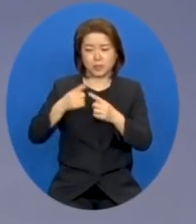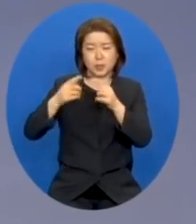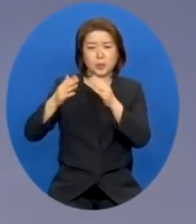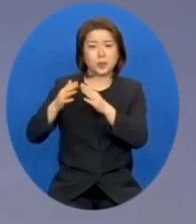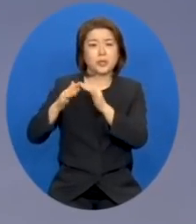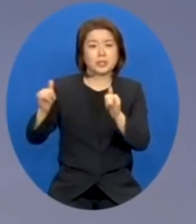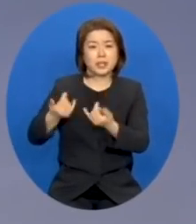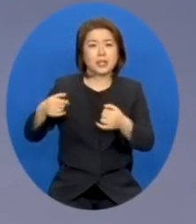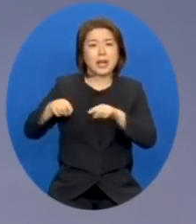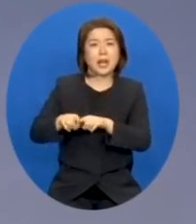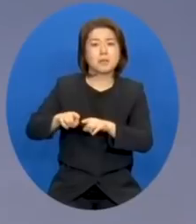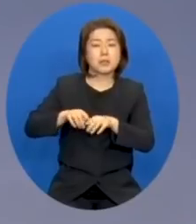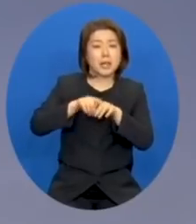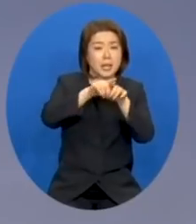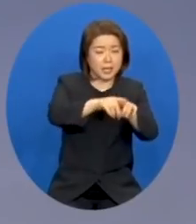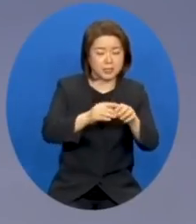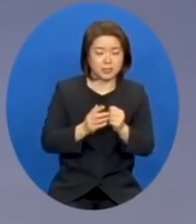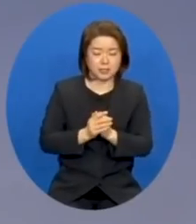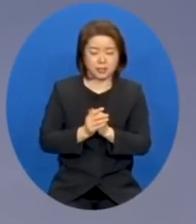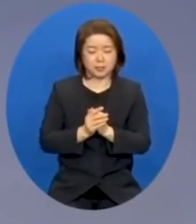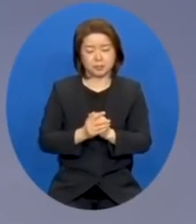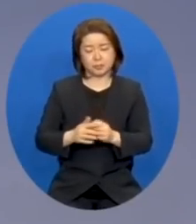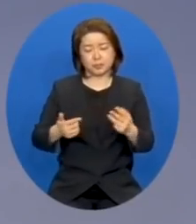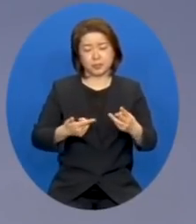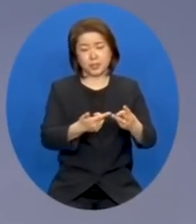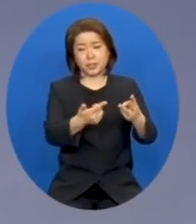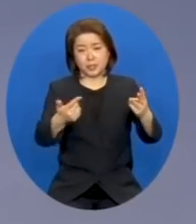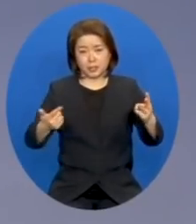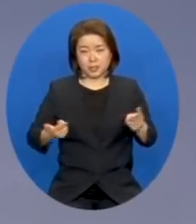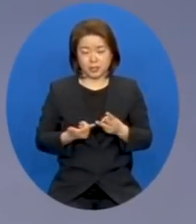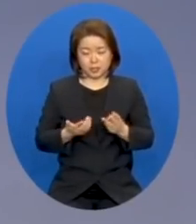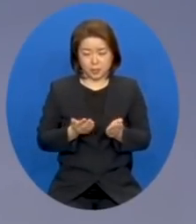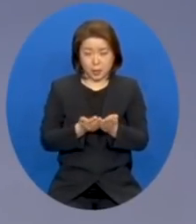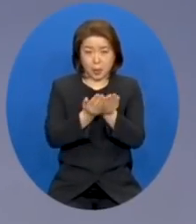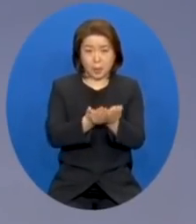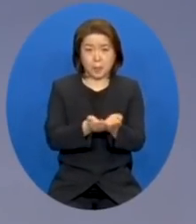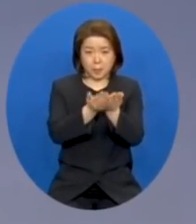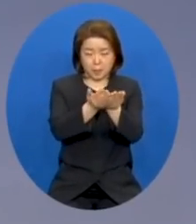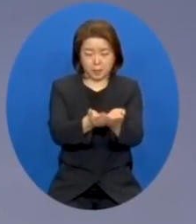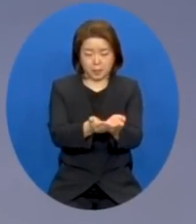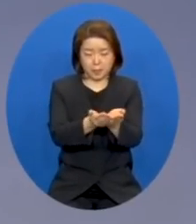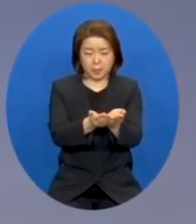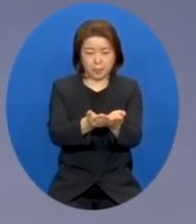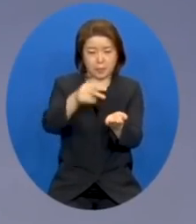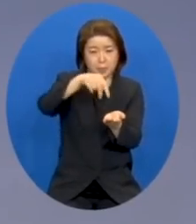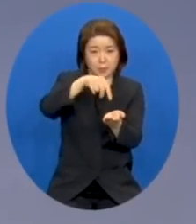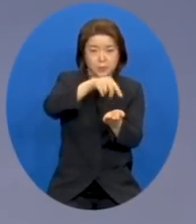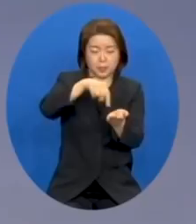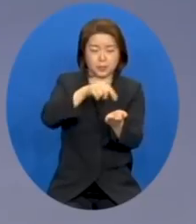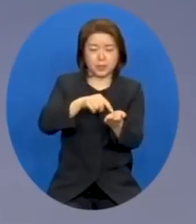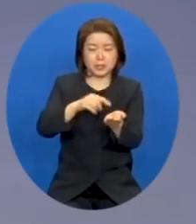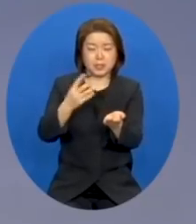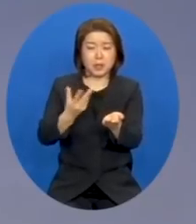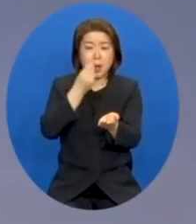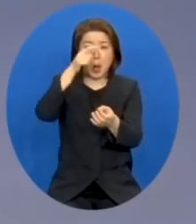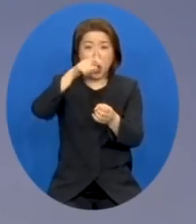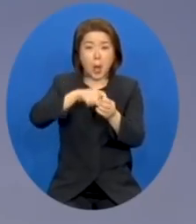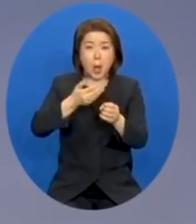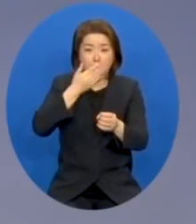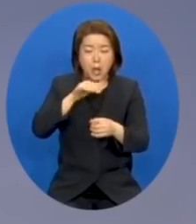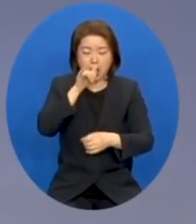그때의 갈릴리 호수에서 그 선상 성찬식을 했습니다 그럼 성지순례 코스와 도